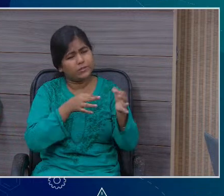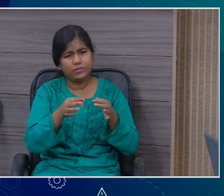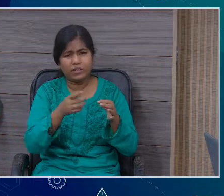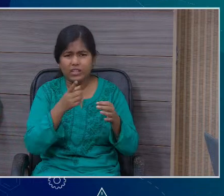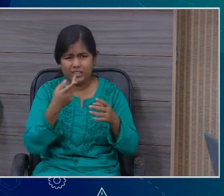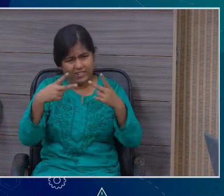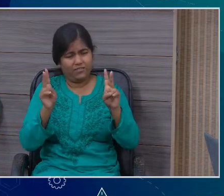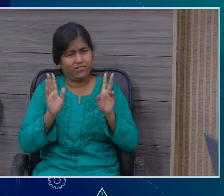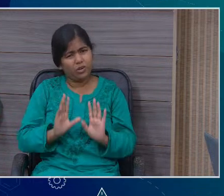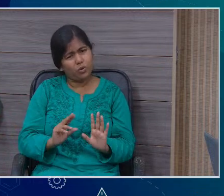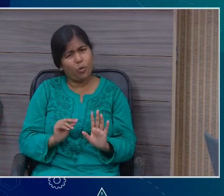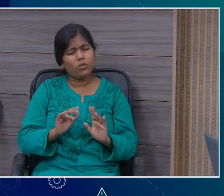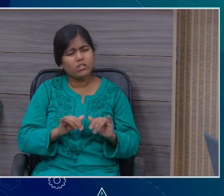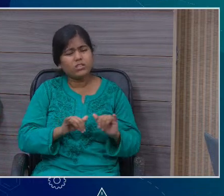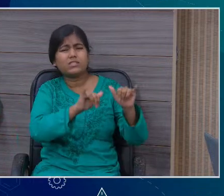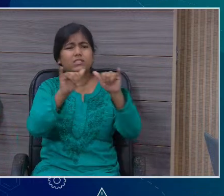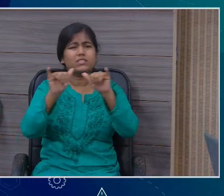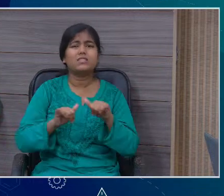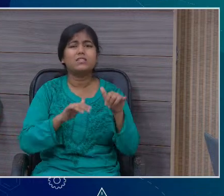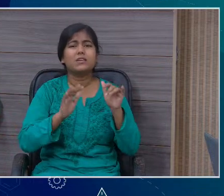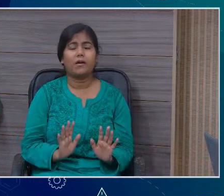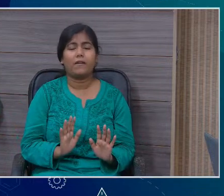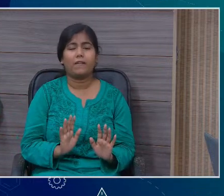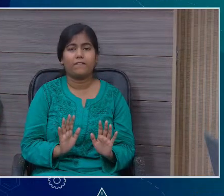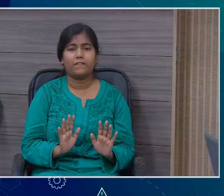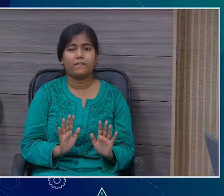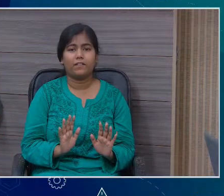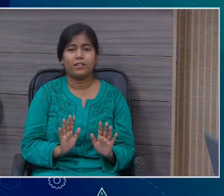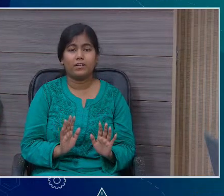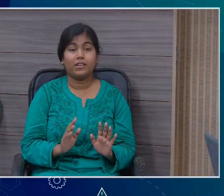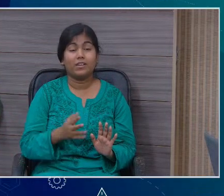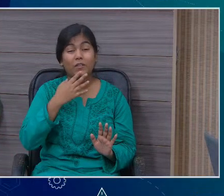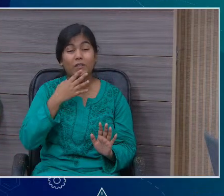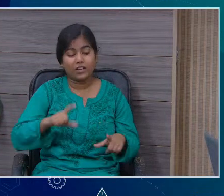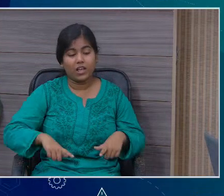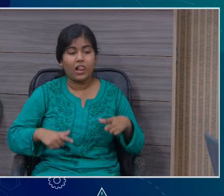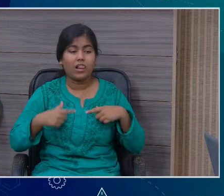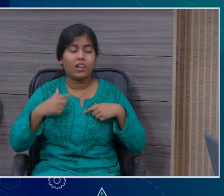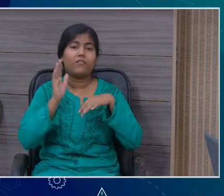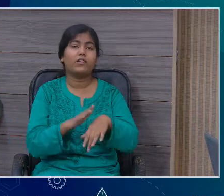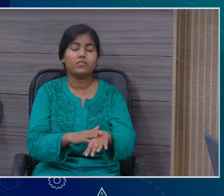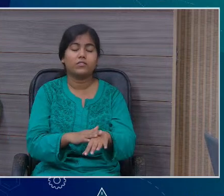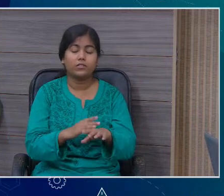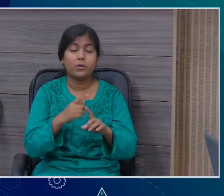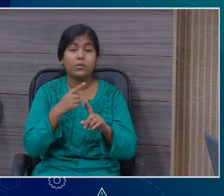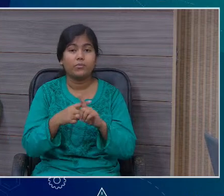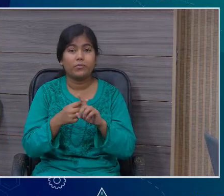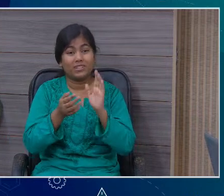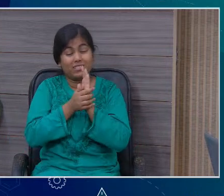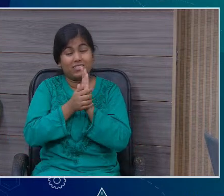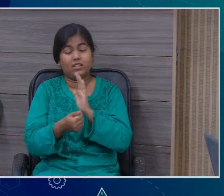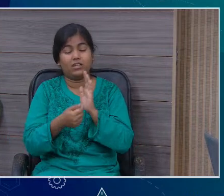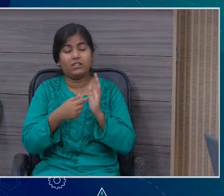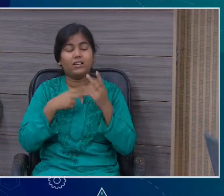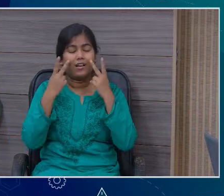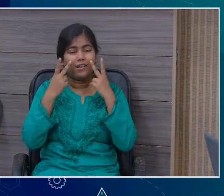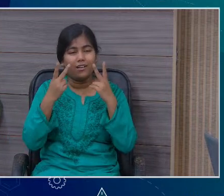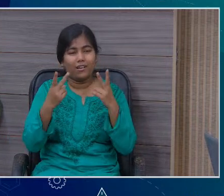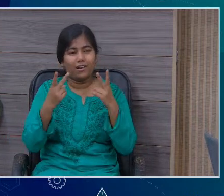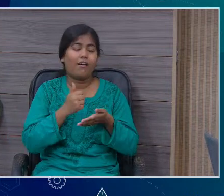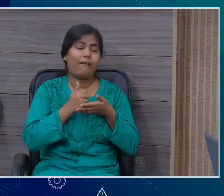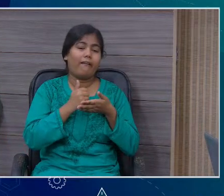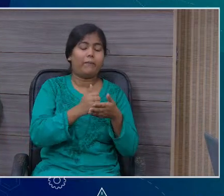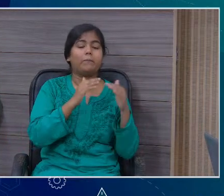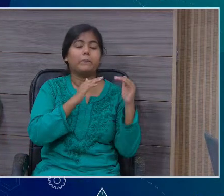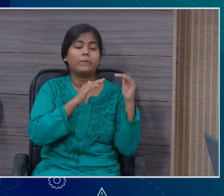It will serve us two purposes, that they will get a real life experience and the skill of empathy will be developed in the children, and